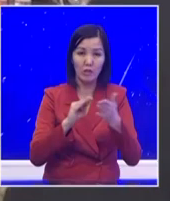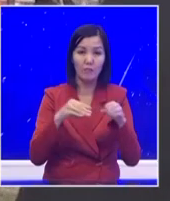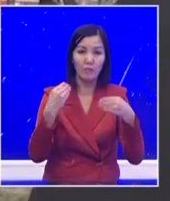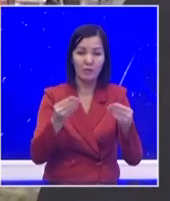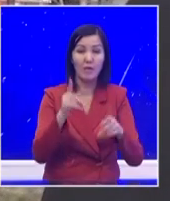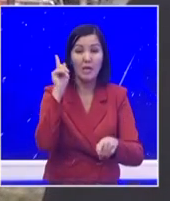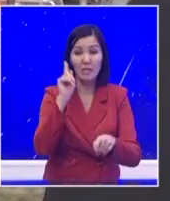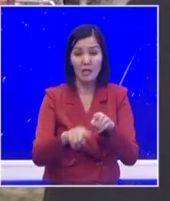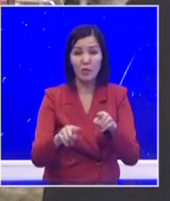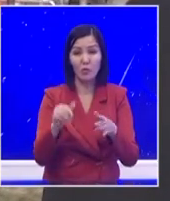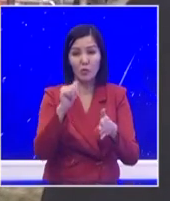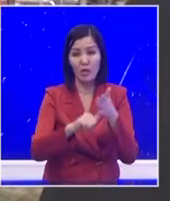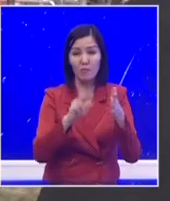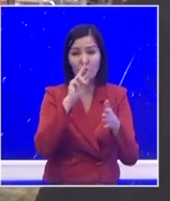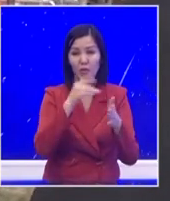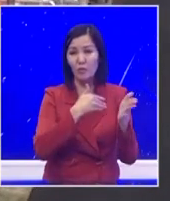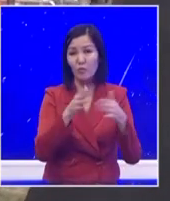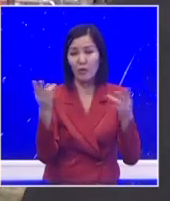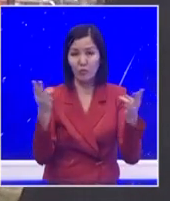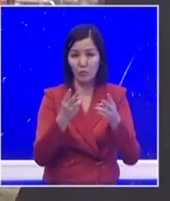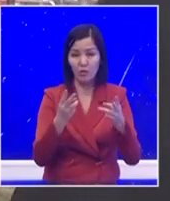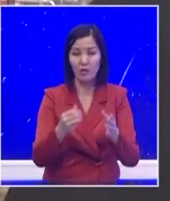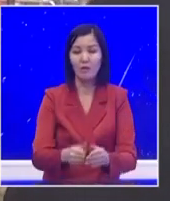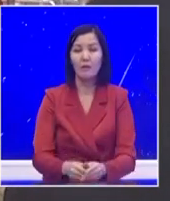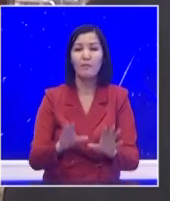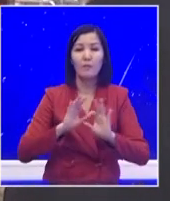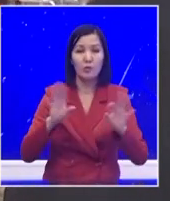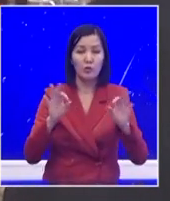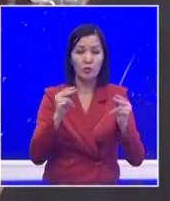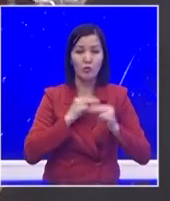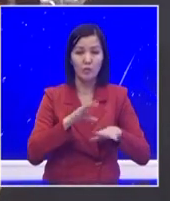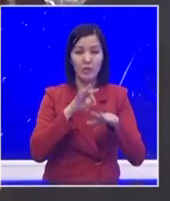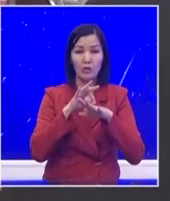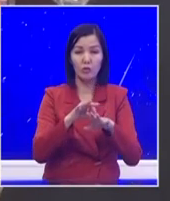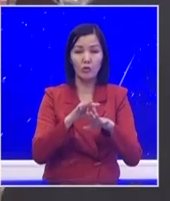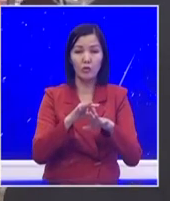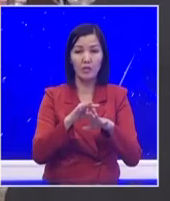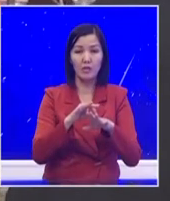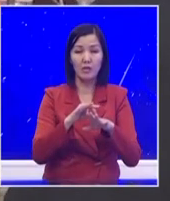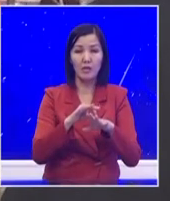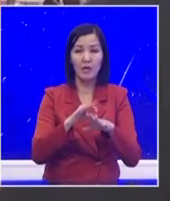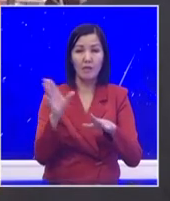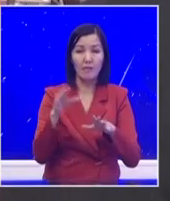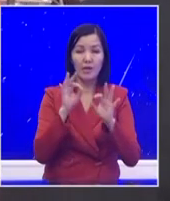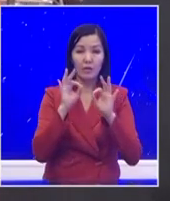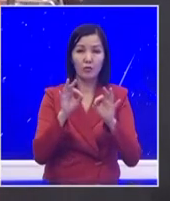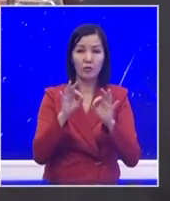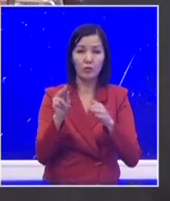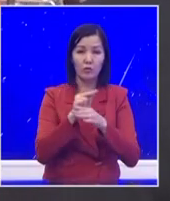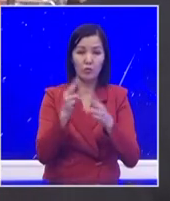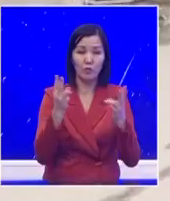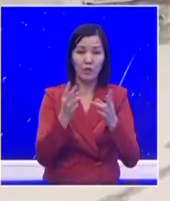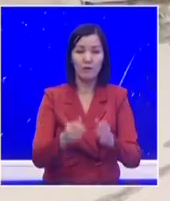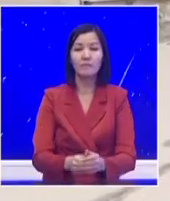Қысқа уақытта енді кәсіпкерлердің барлығымен тиісті түсіндіру жұмыстарын қосымша жүргізіп, стандарттарға сәйкес жұмыстарын бәрін келтірсін дегендей